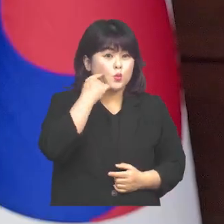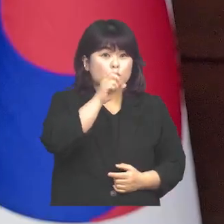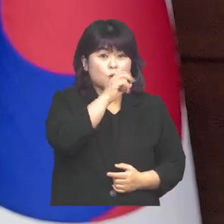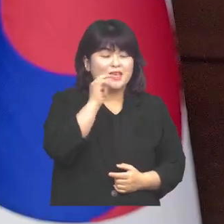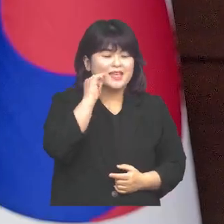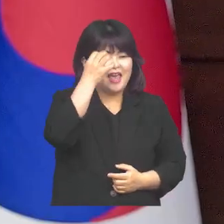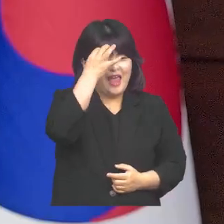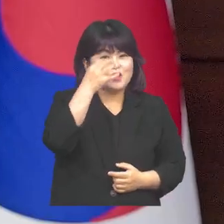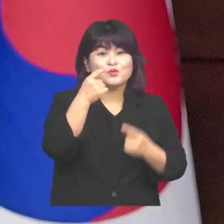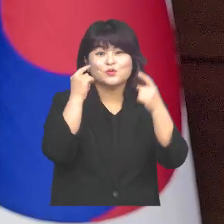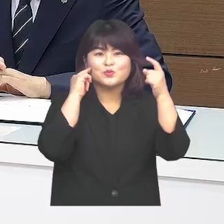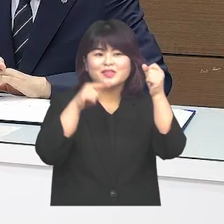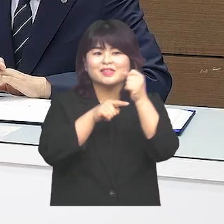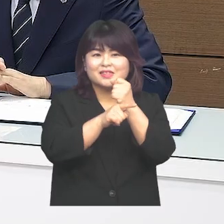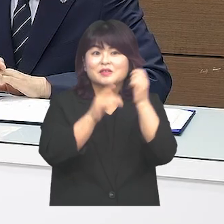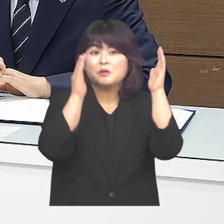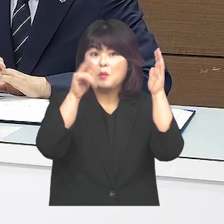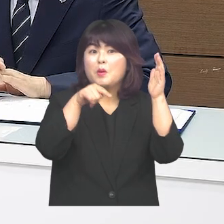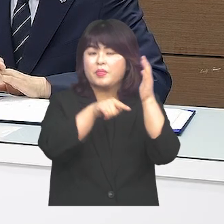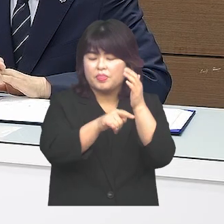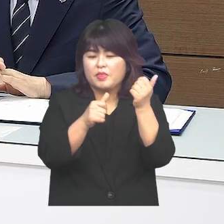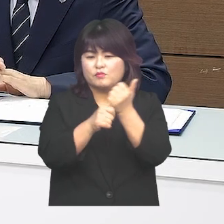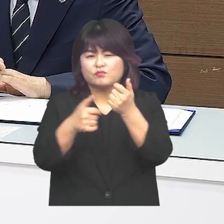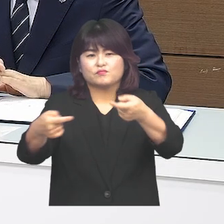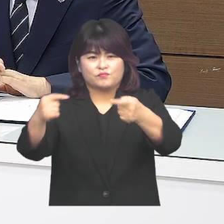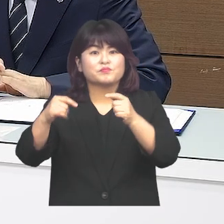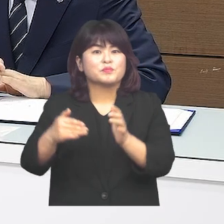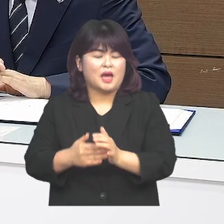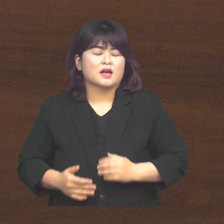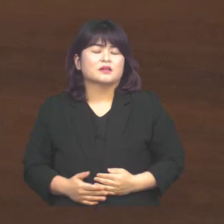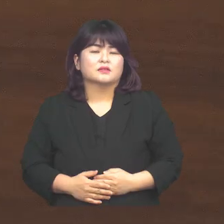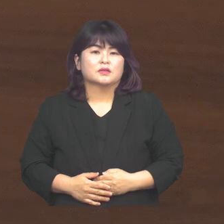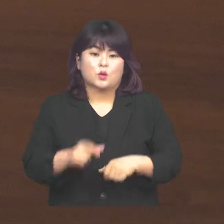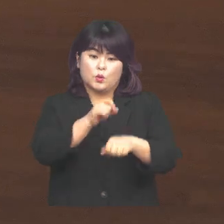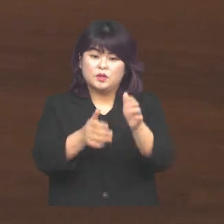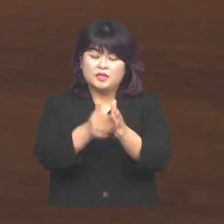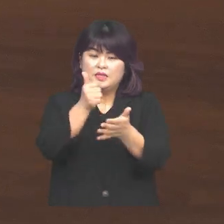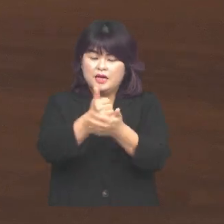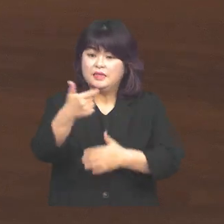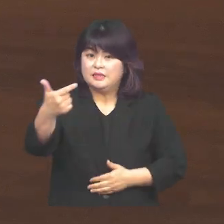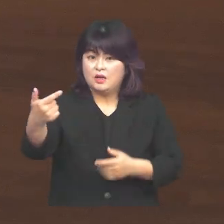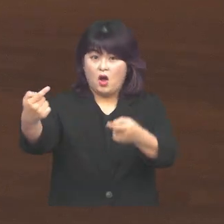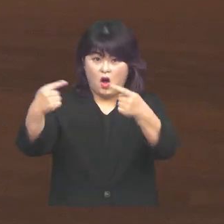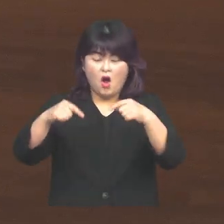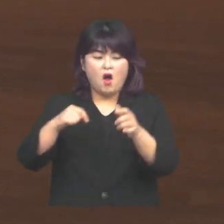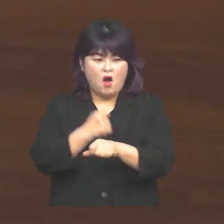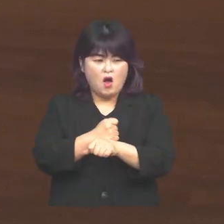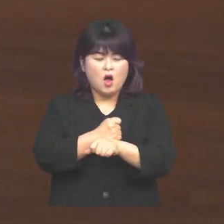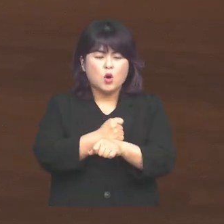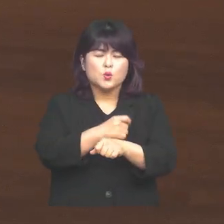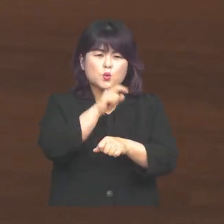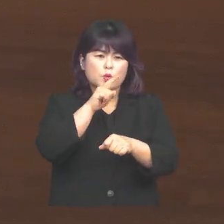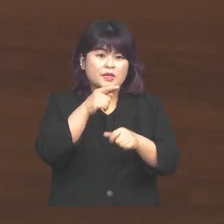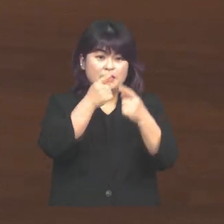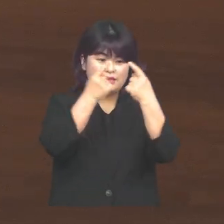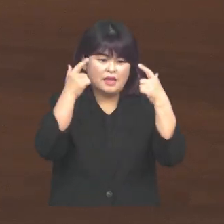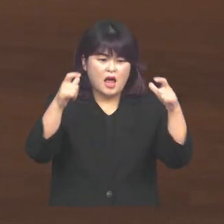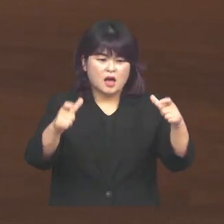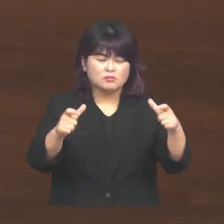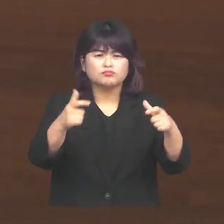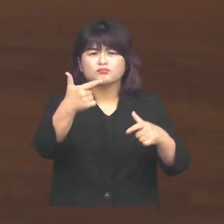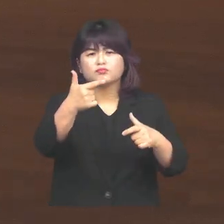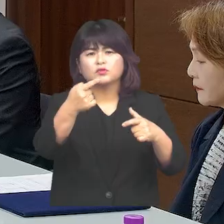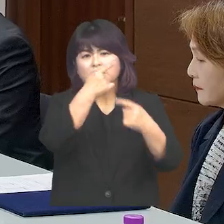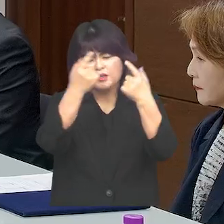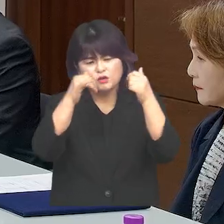부총장, 한국외국어대 박정은 총장이 참석했습니다. 이상일 시장은 용인의 훌륭한 대학이 함께 힘을